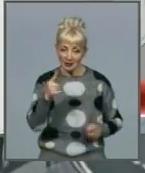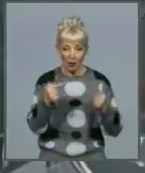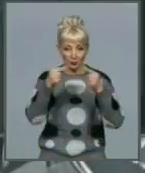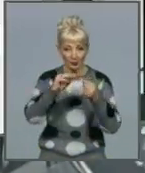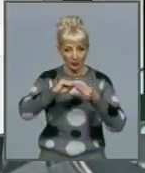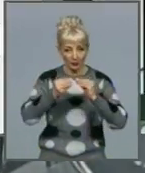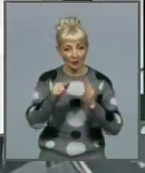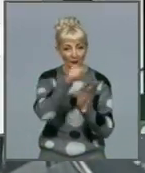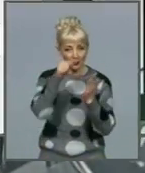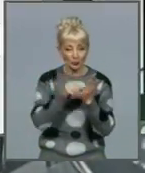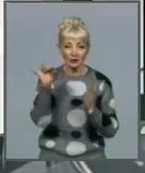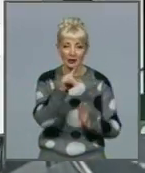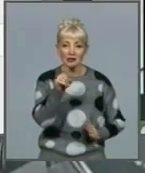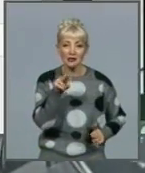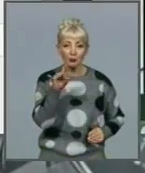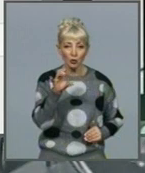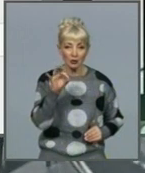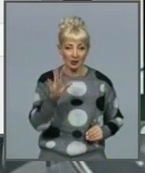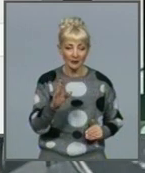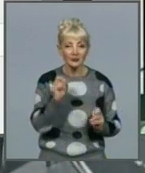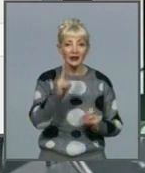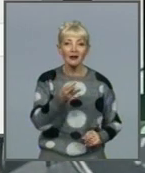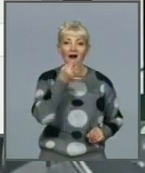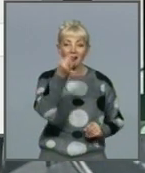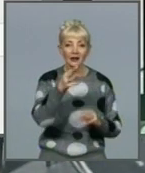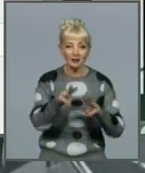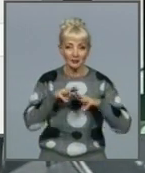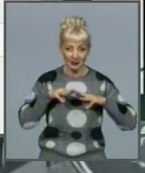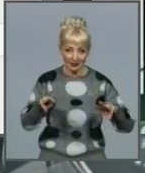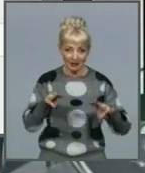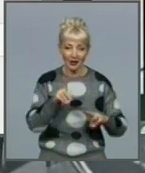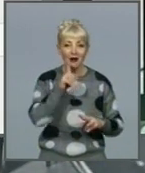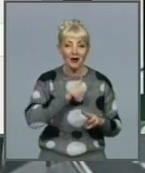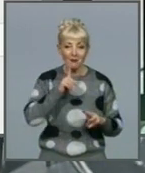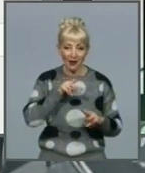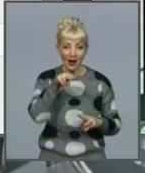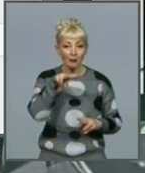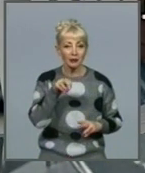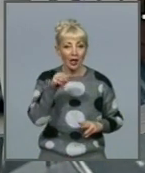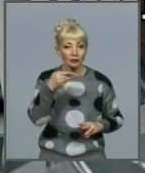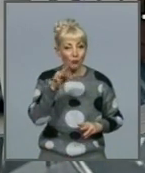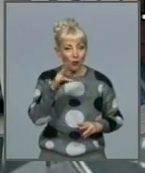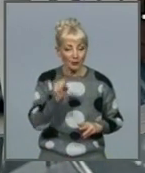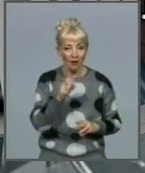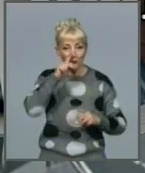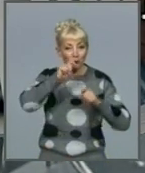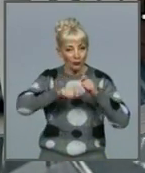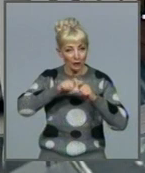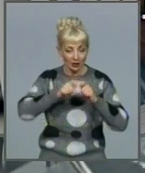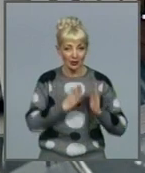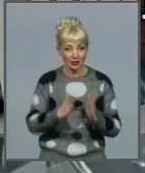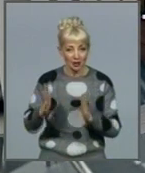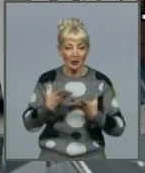запитів. Як повідомляють у міністерстві, поки платформа працює у тестовому режимі. Навесні додасться новий блок